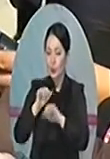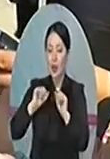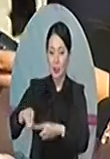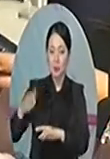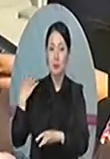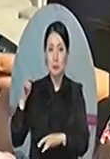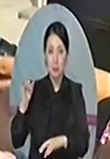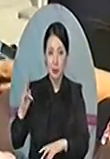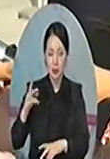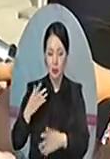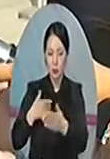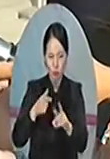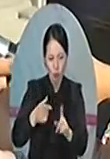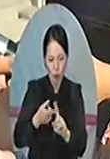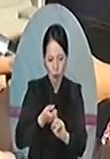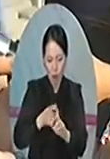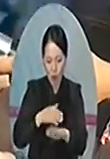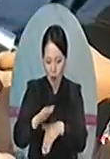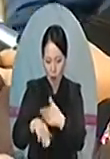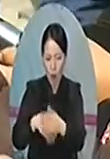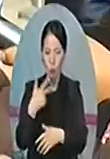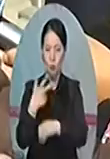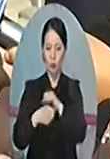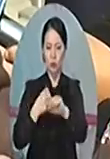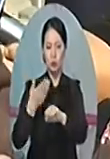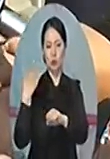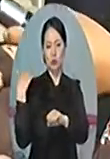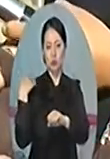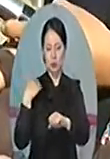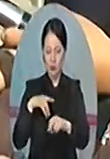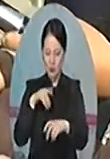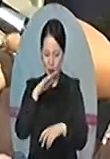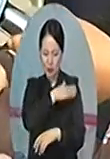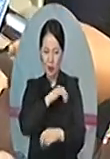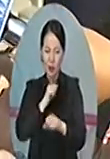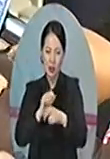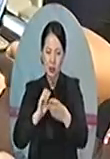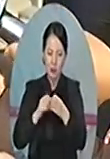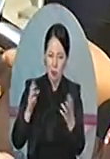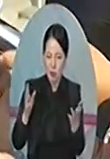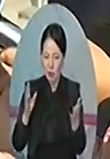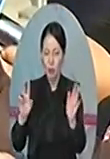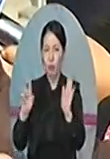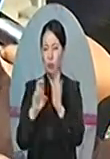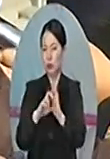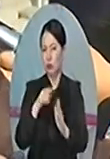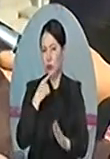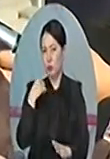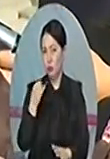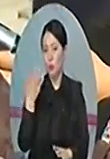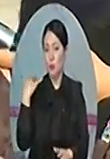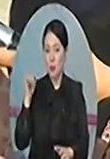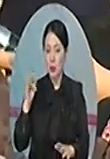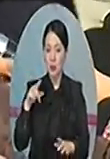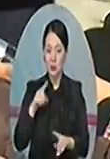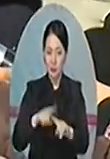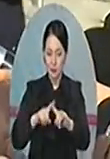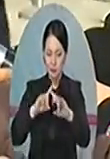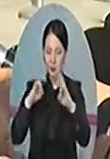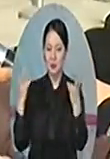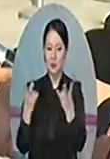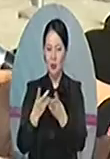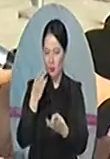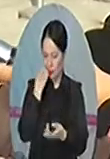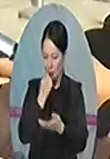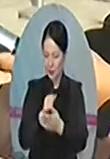одоо 3 жилийн хугацаанд цагдаа албаагч бас алд бүргээ гүйцэтгэх бас бололцоо боломж муутай болсон. За нөгөө талаас бас нийгмийн асуудал, нийгмийн баталгааныхын асуудал